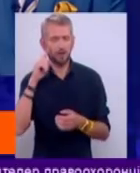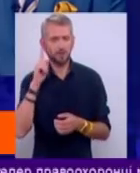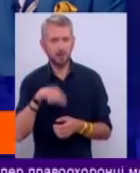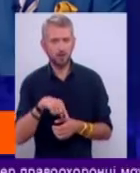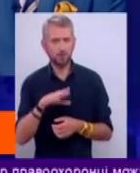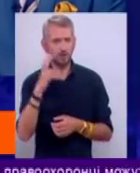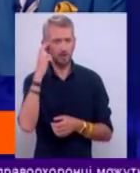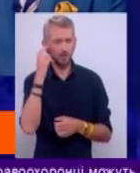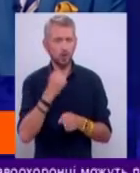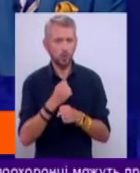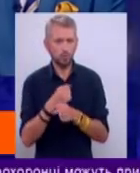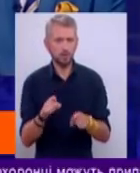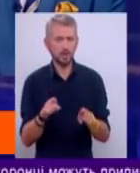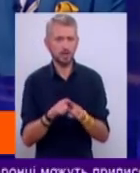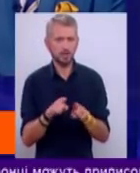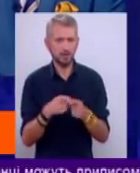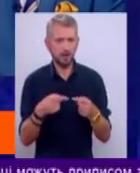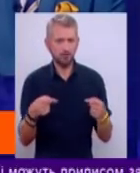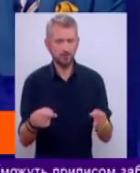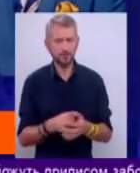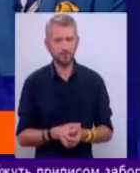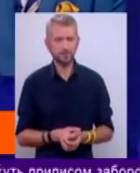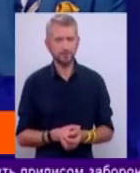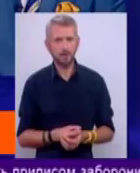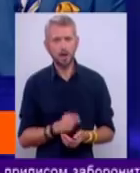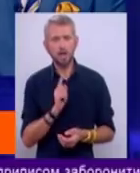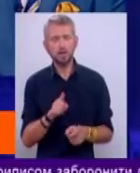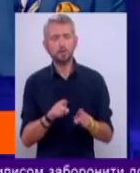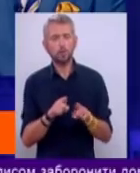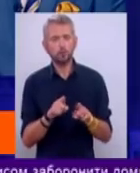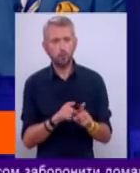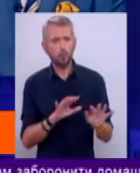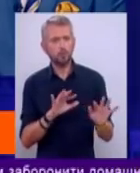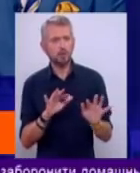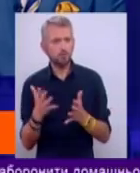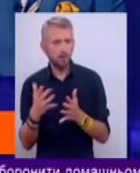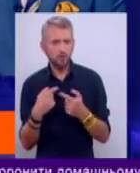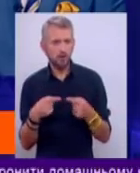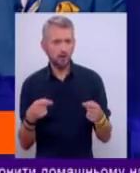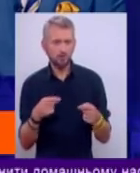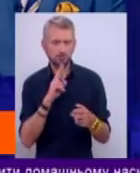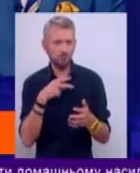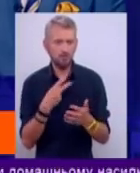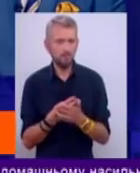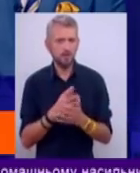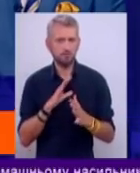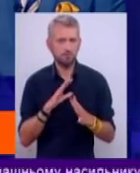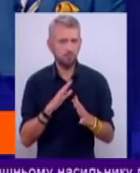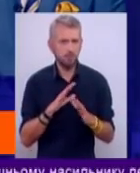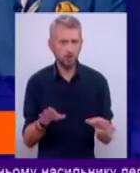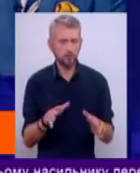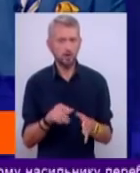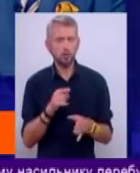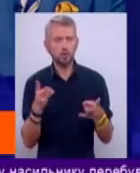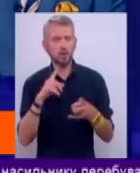в Києві робить такі речі. Але ж все одно трапляються речі непередбачувані. І тут треба теж